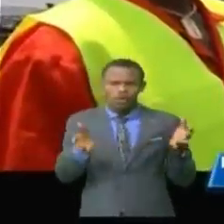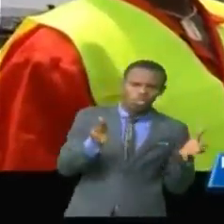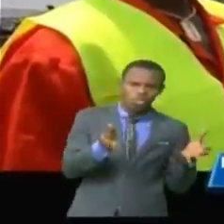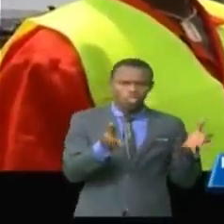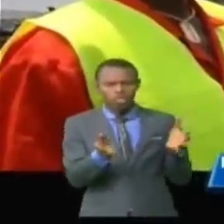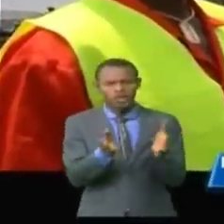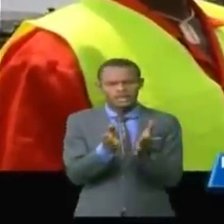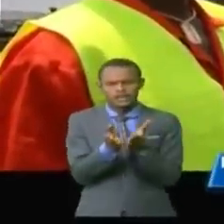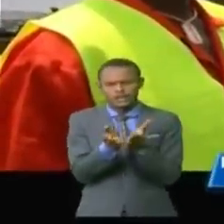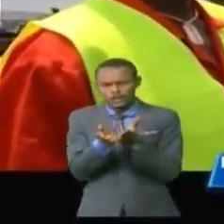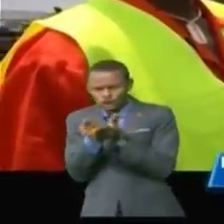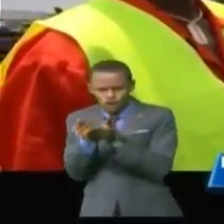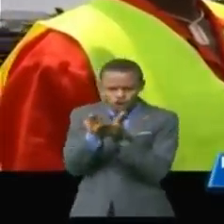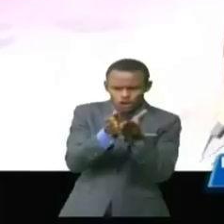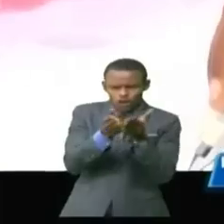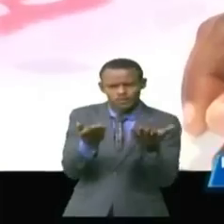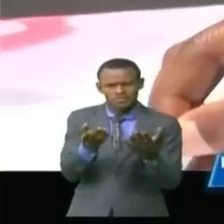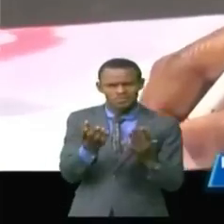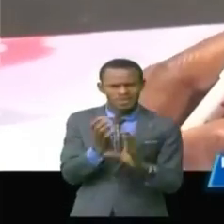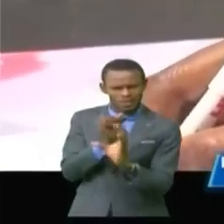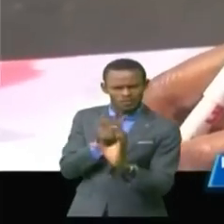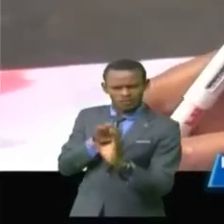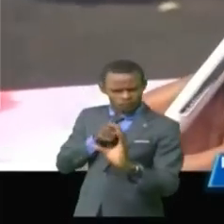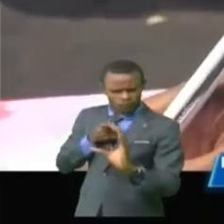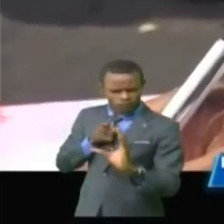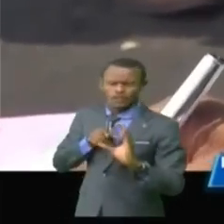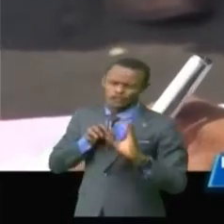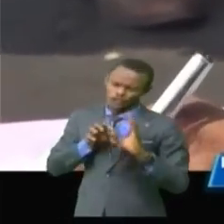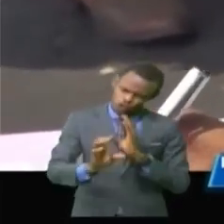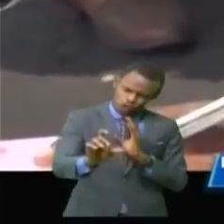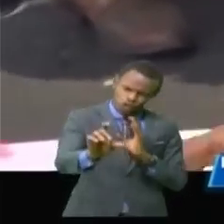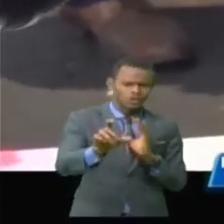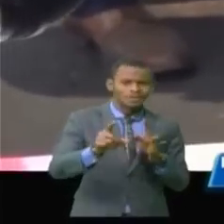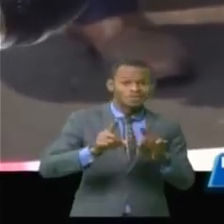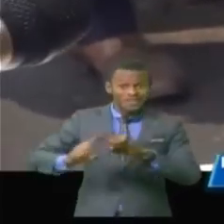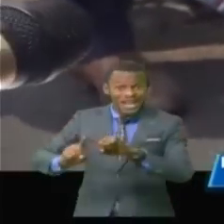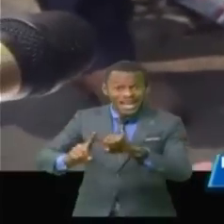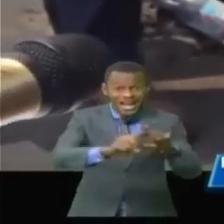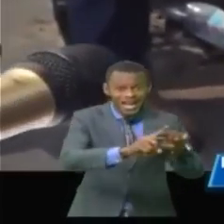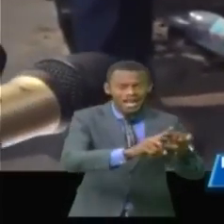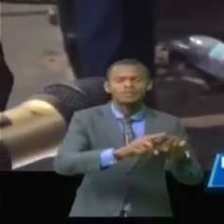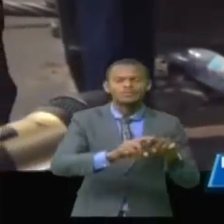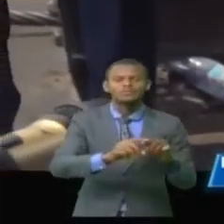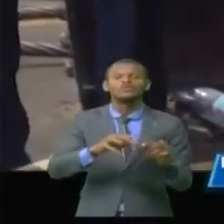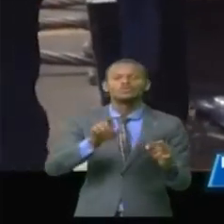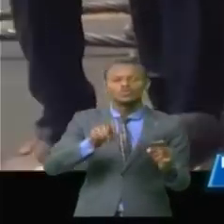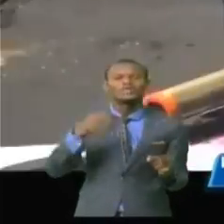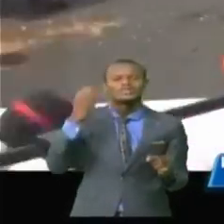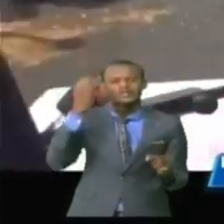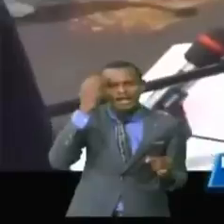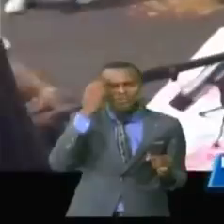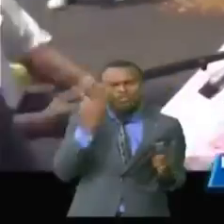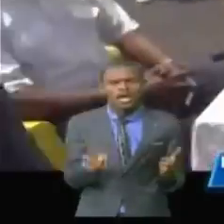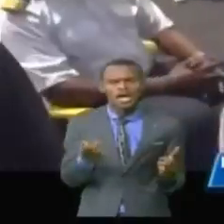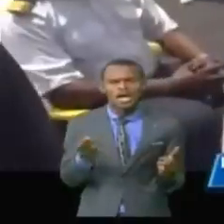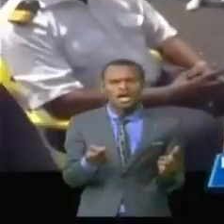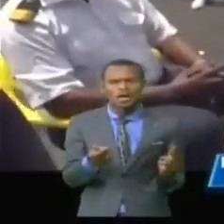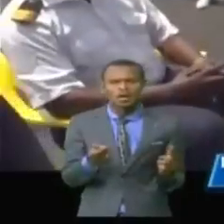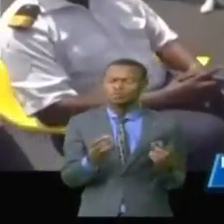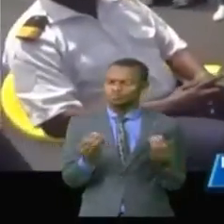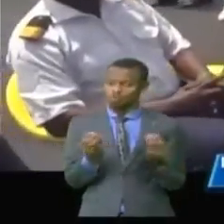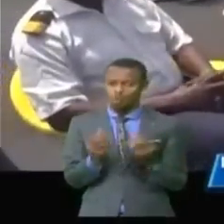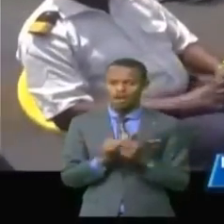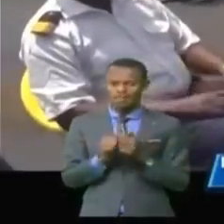aussi lancer un message fort à tous les récalcitrants. L'assainissement de ces secteurs vitaux, mais souffrant d'un sérieux